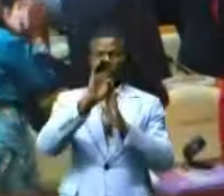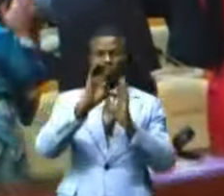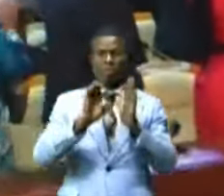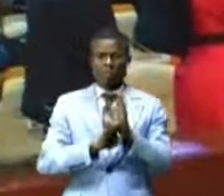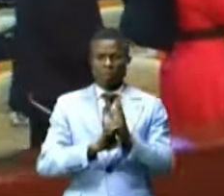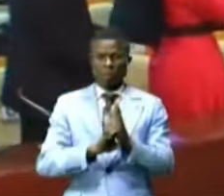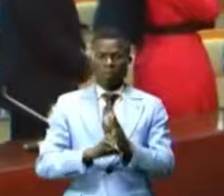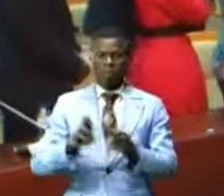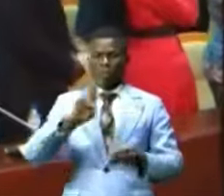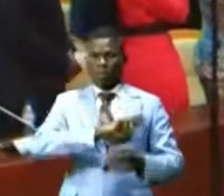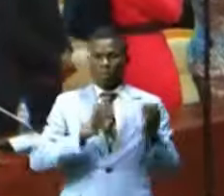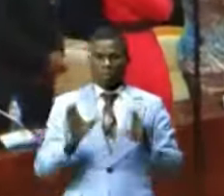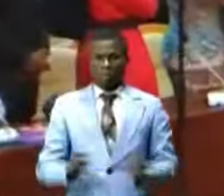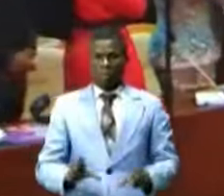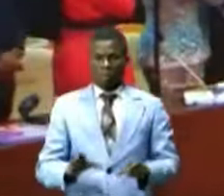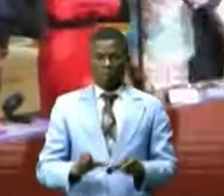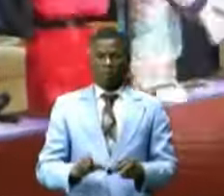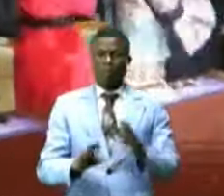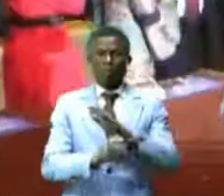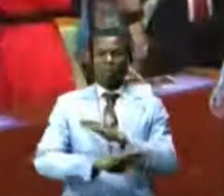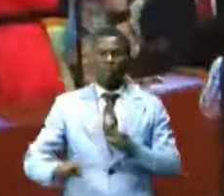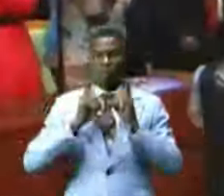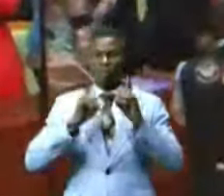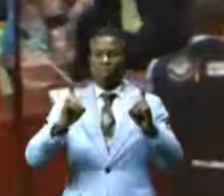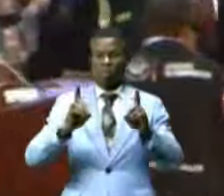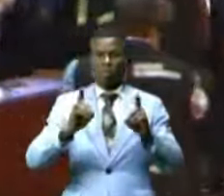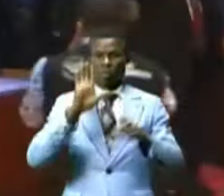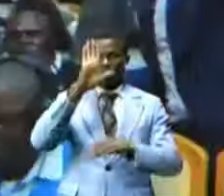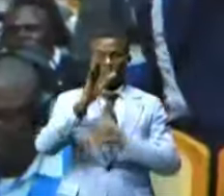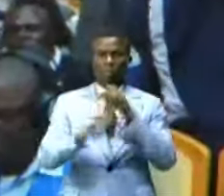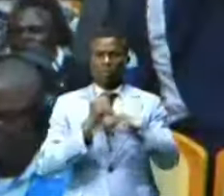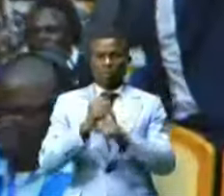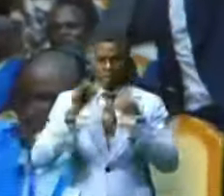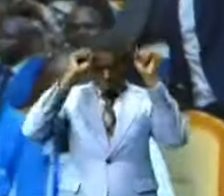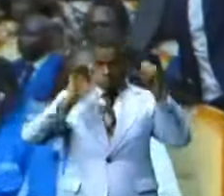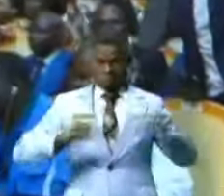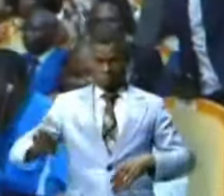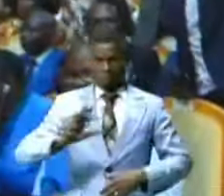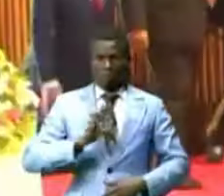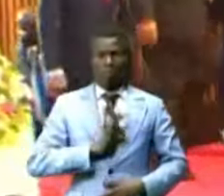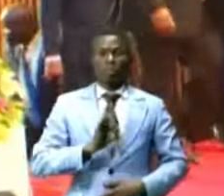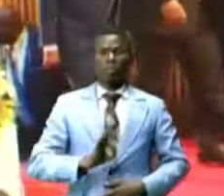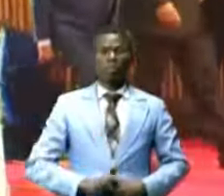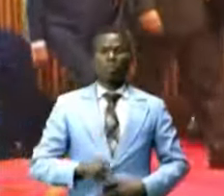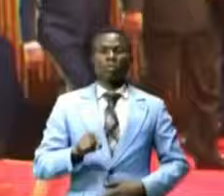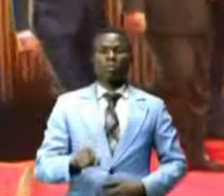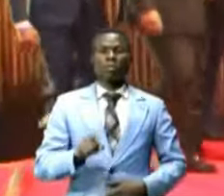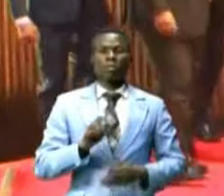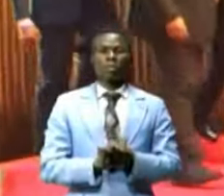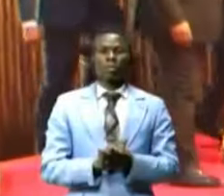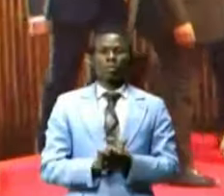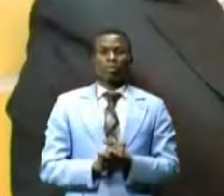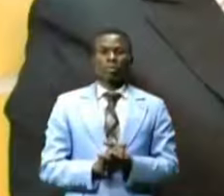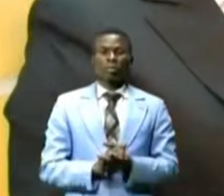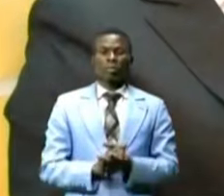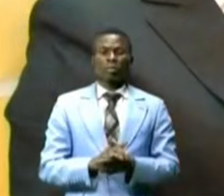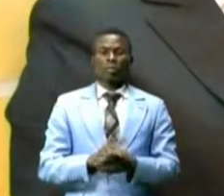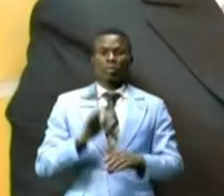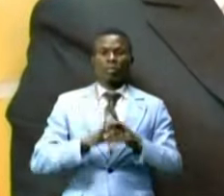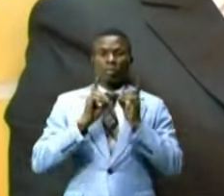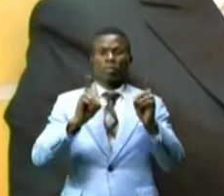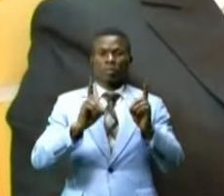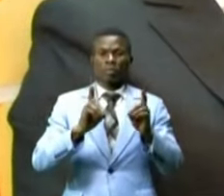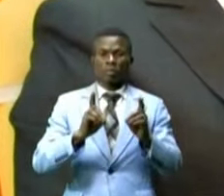et républicain, le dernier de son premier quinquennat. Le chef de l'État Félix-Antoine Tshisekedi entame son discours par